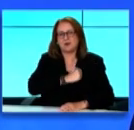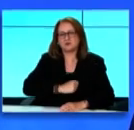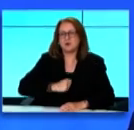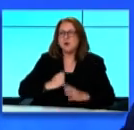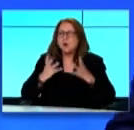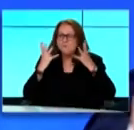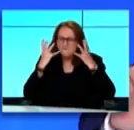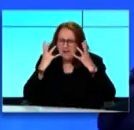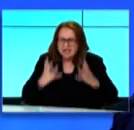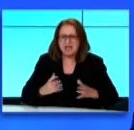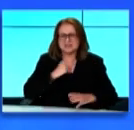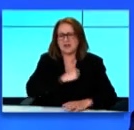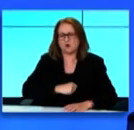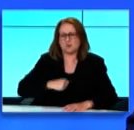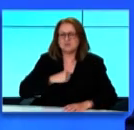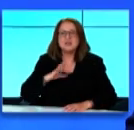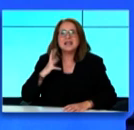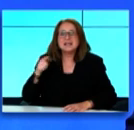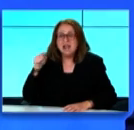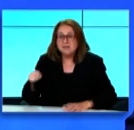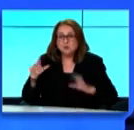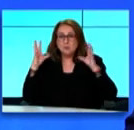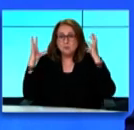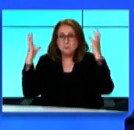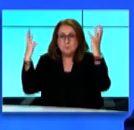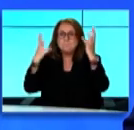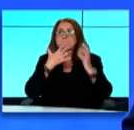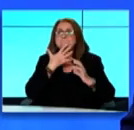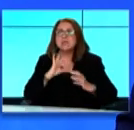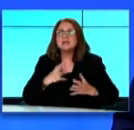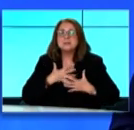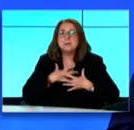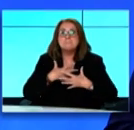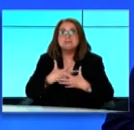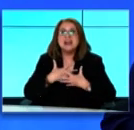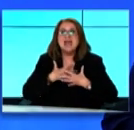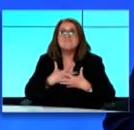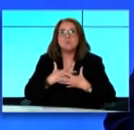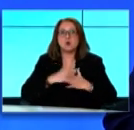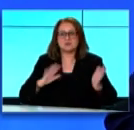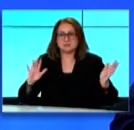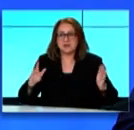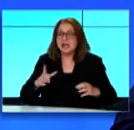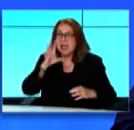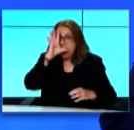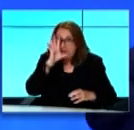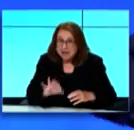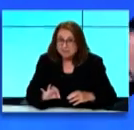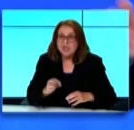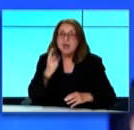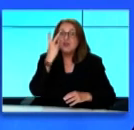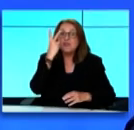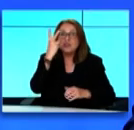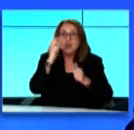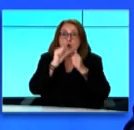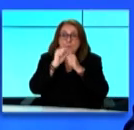πρασίνου. Όμως δεν ήταν γιατί δεν προσπαθήσαμε. Οι λωτόμοι στα βασιλικά κτήματα καθάριζαν 2 μήνες πριν την πυρκαγιά. Δεν ξέρω πώς